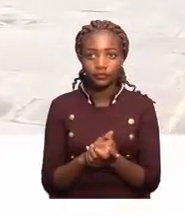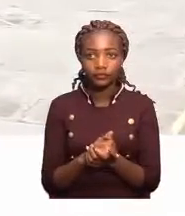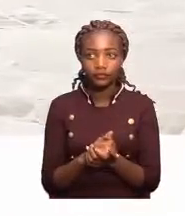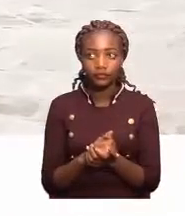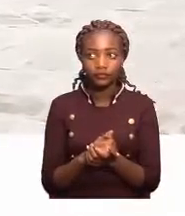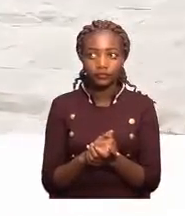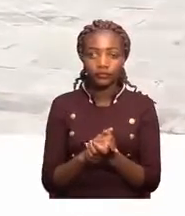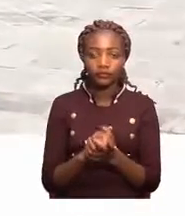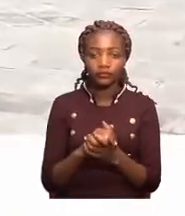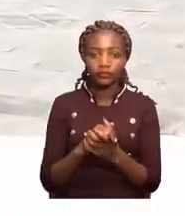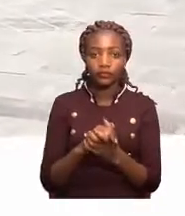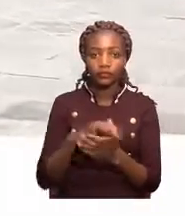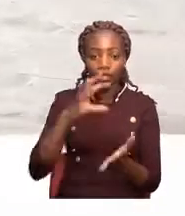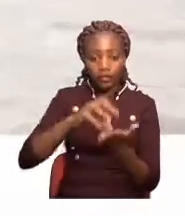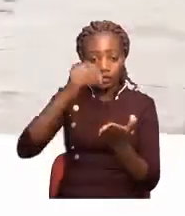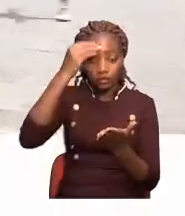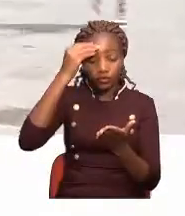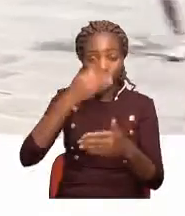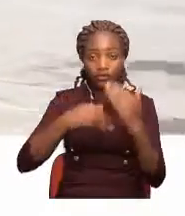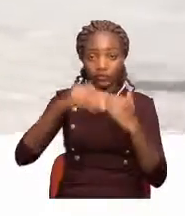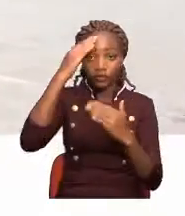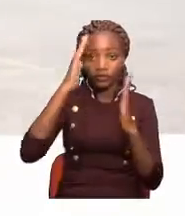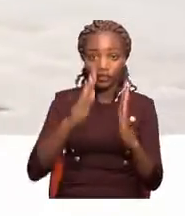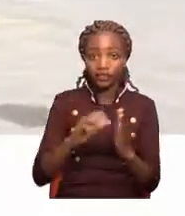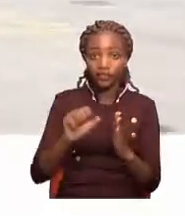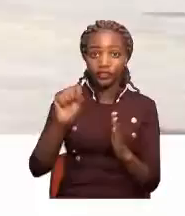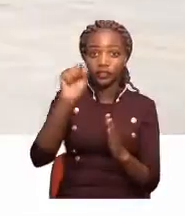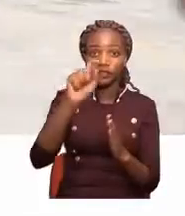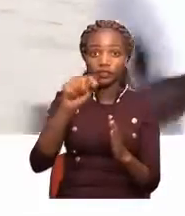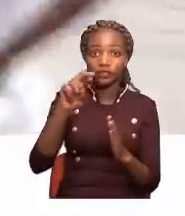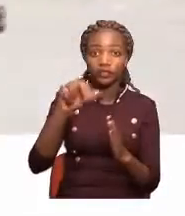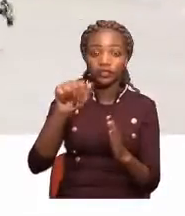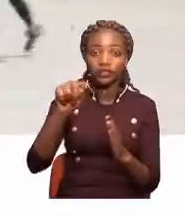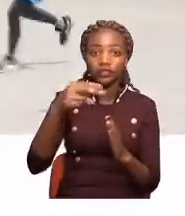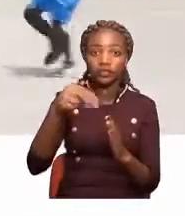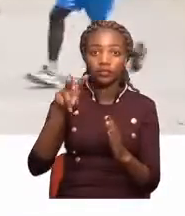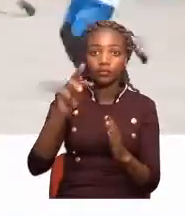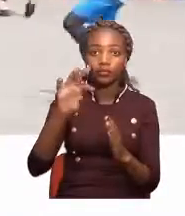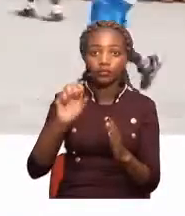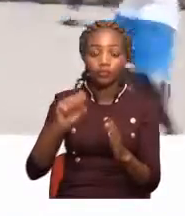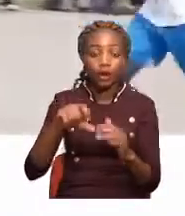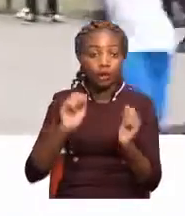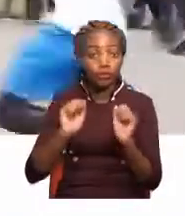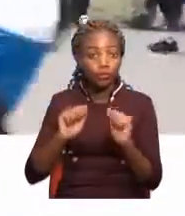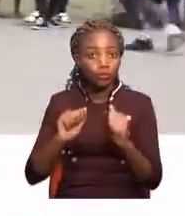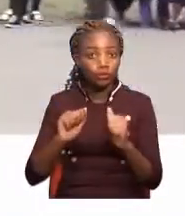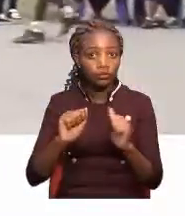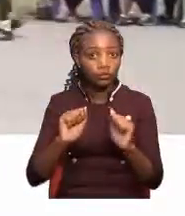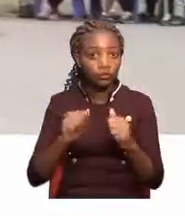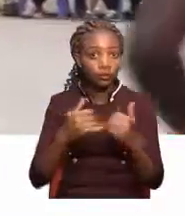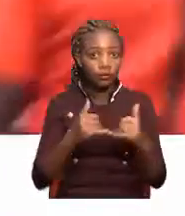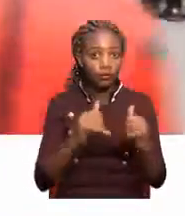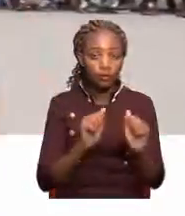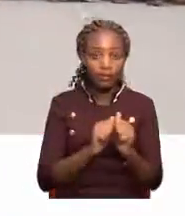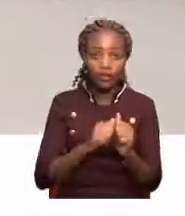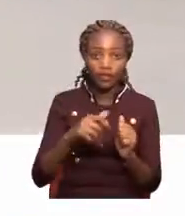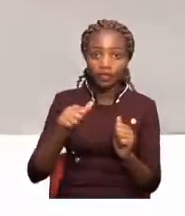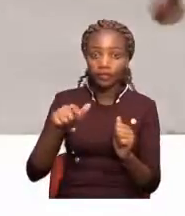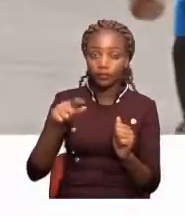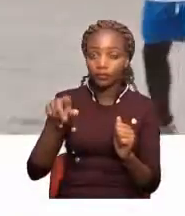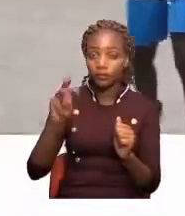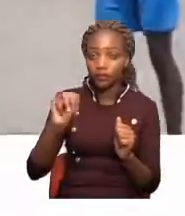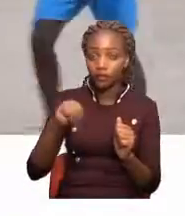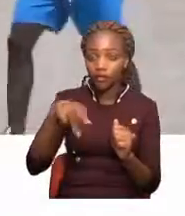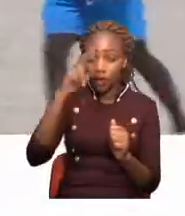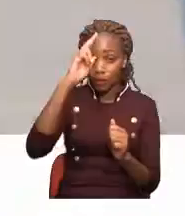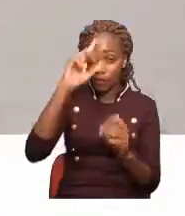Wanachuo kikuu wa Strathmore wataazimia kuimarisha uongozi kwenye ligi wanaume mpira wa mikono nchini watakapochuana na Administration Police ugani Kaloleni kuanzia saa